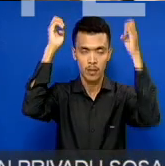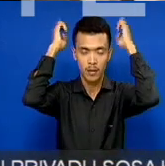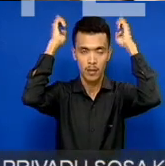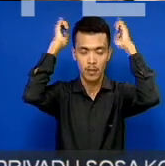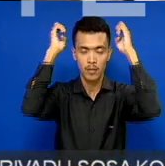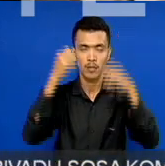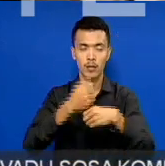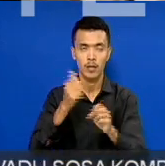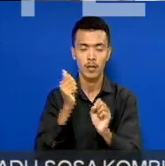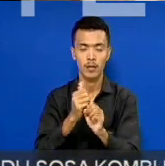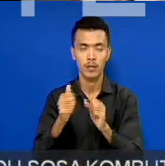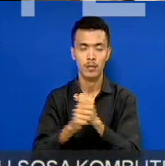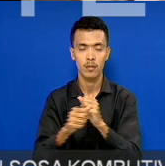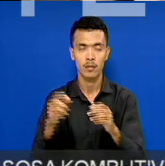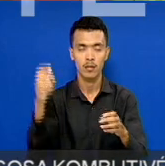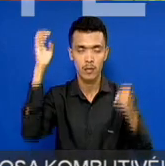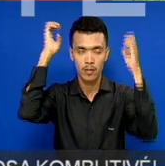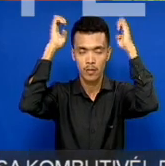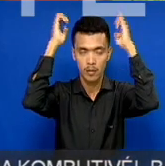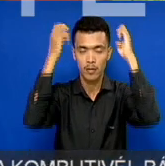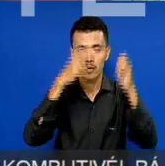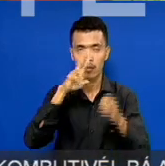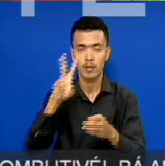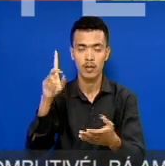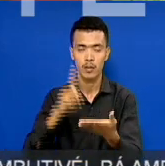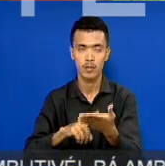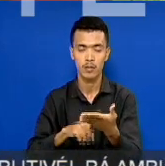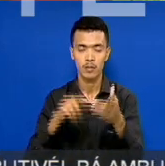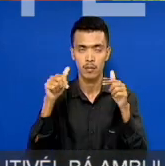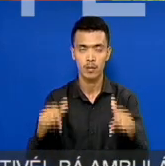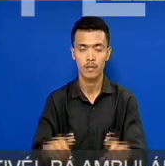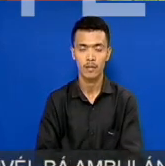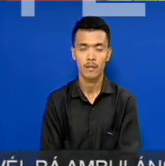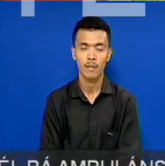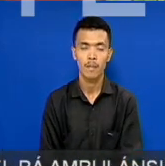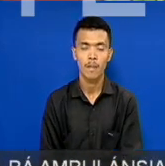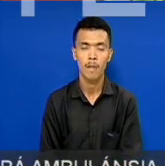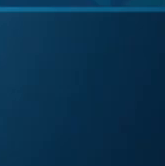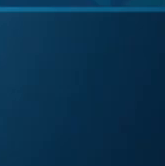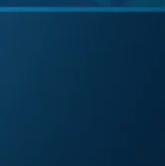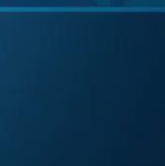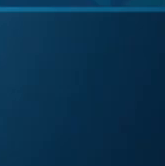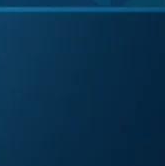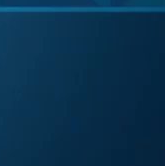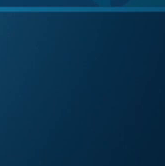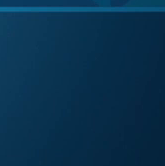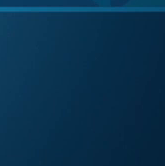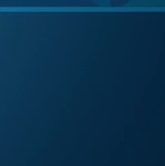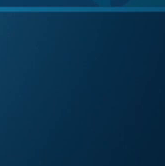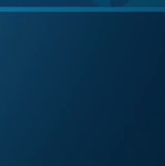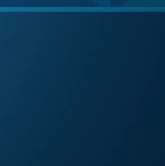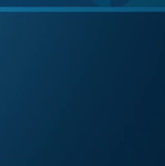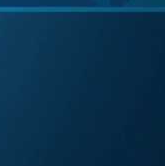trata assunto educação ato discute questão ne. Arsenio Soares, ba RTL. Ato